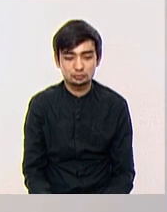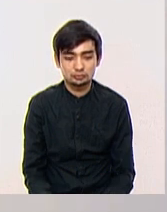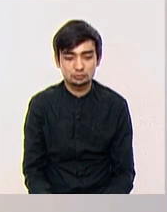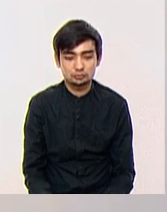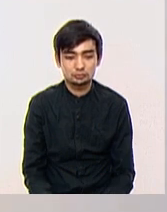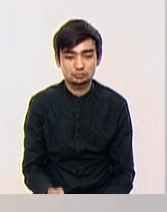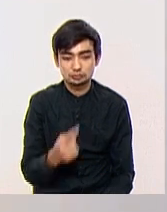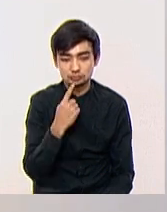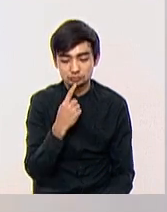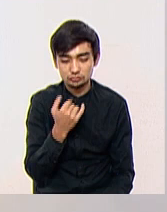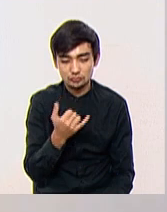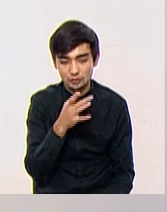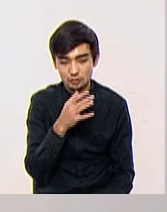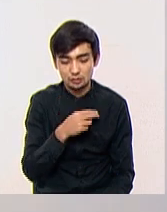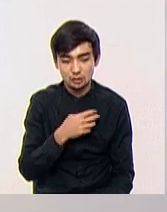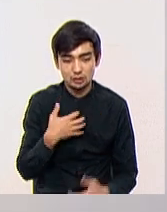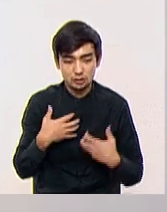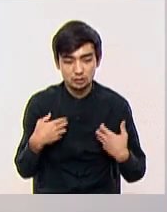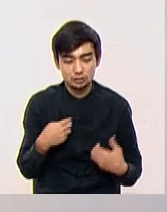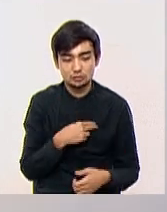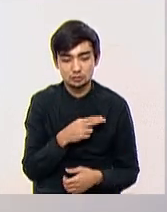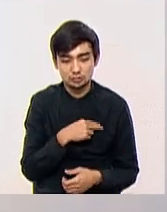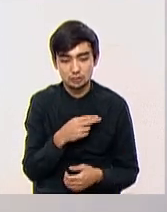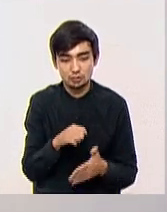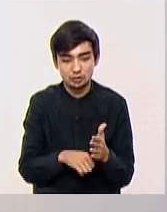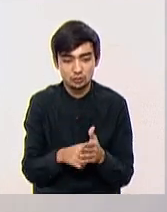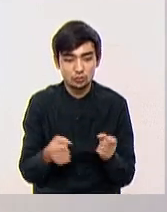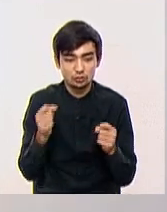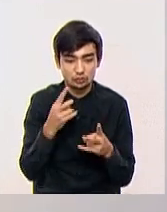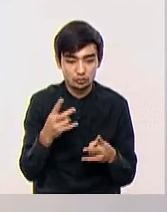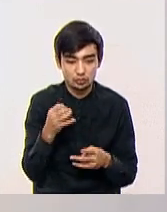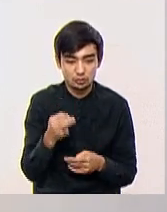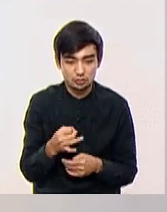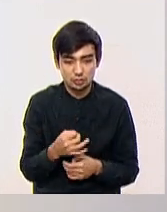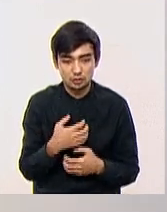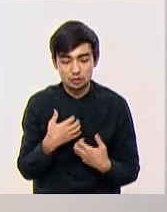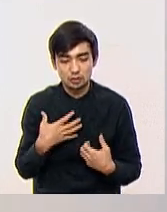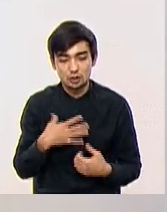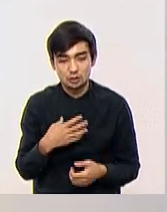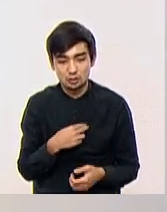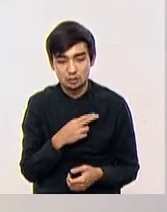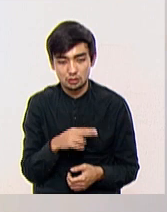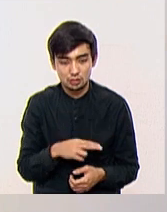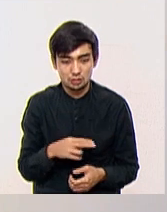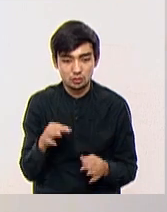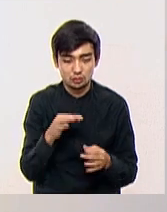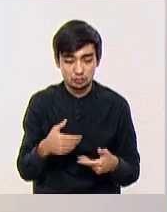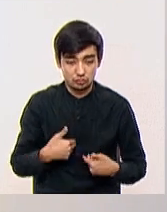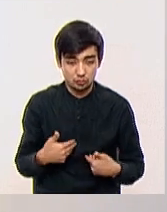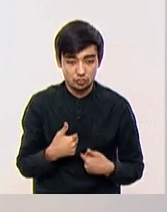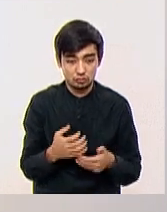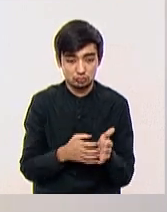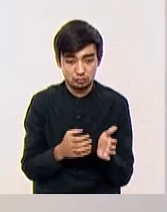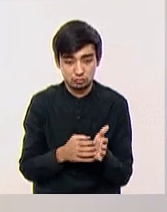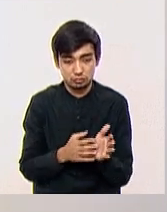қиын жағдай болып жатыр. Мал өліп ататын болатын. Оның себебін анықтау керек. Неге өліп жатыр ол мал? Қуаңшылықтан ғой. Қуаңшылықтан жетпей жатыр